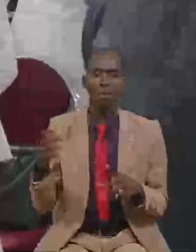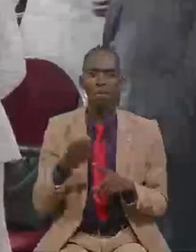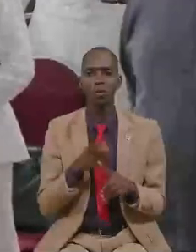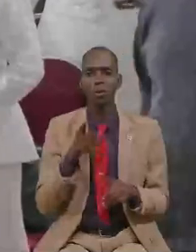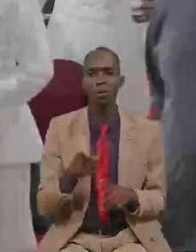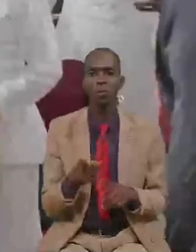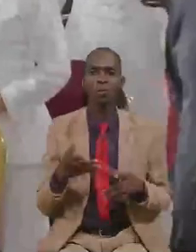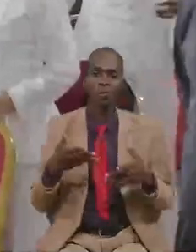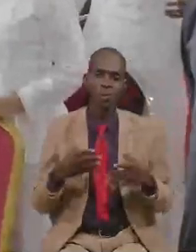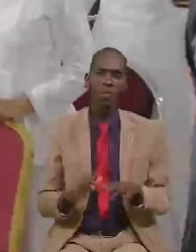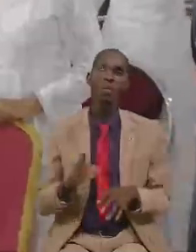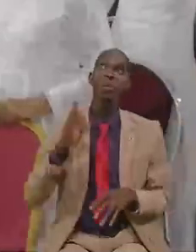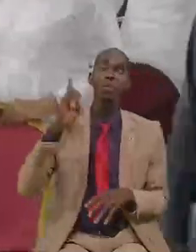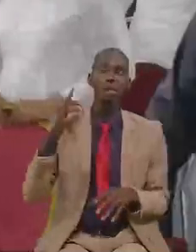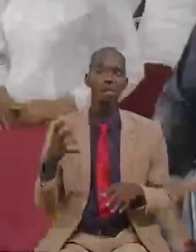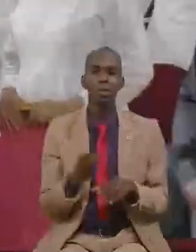qu'il ôte